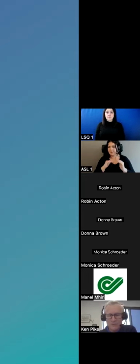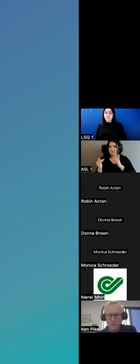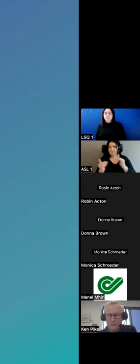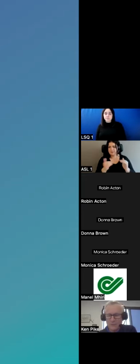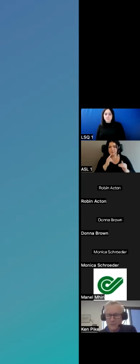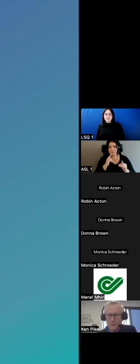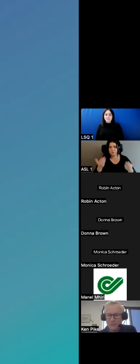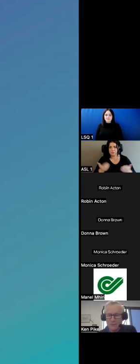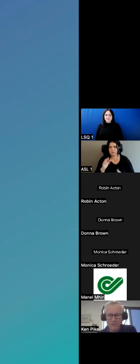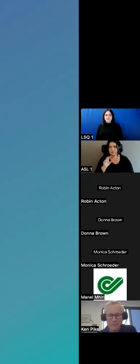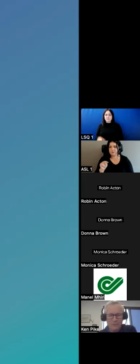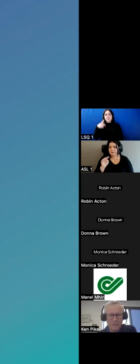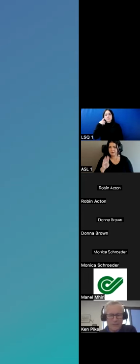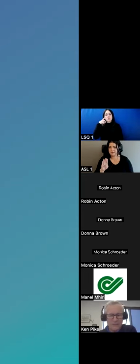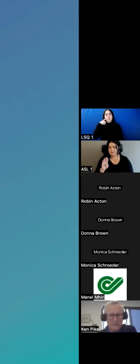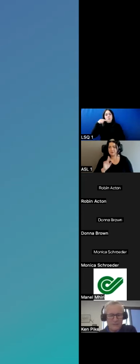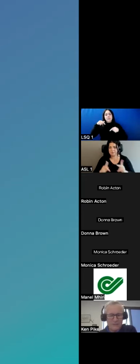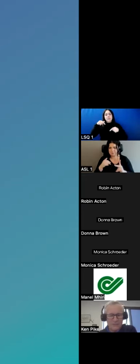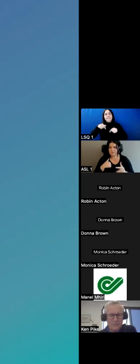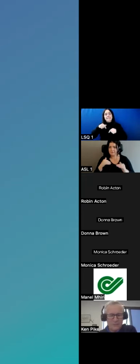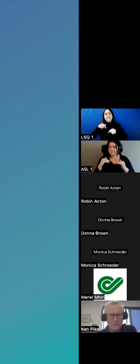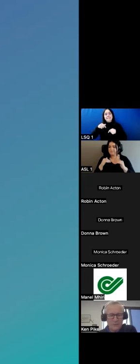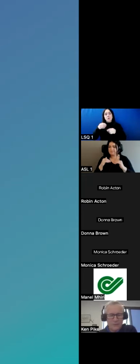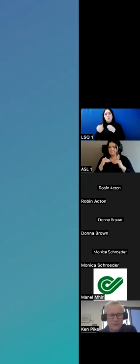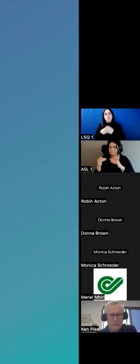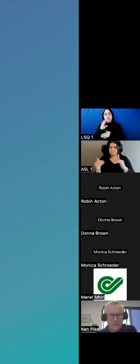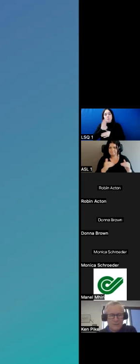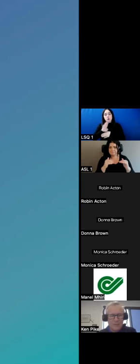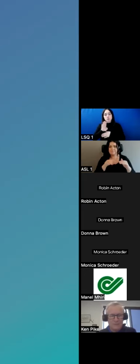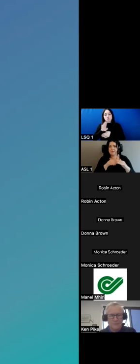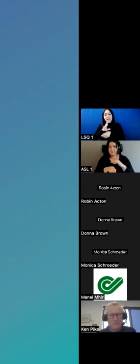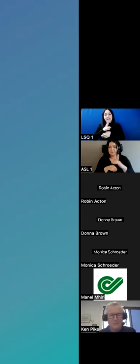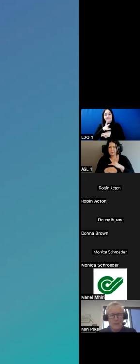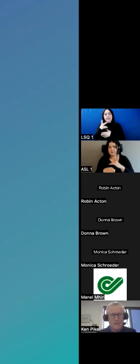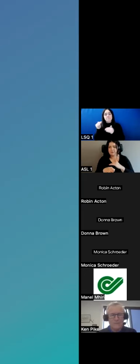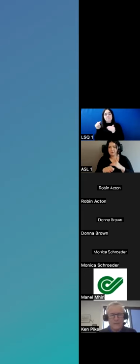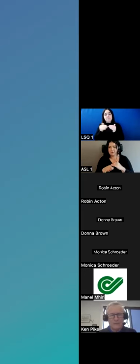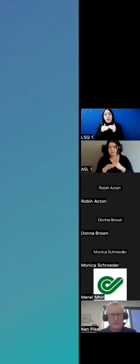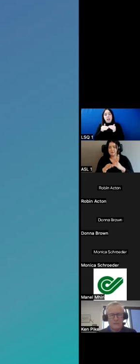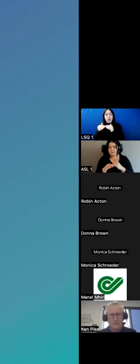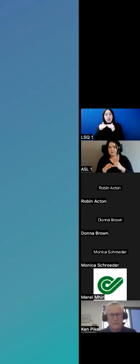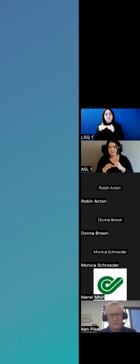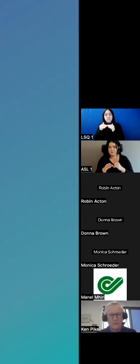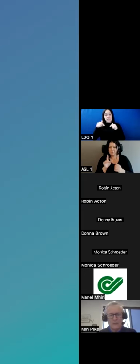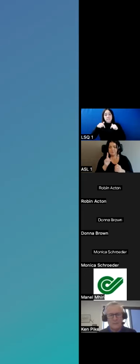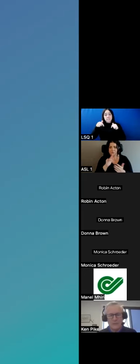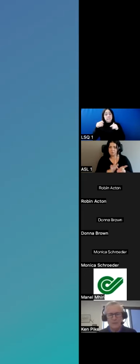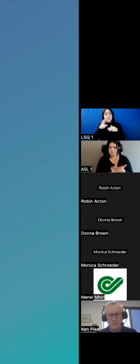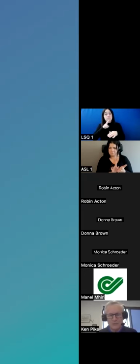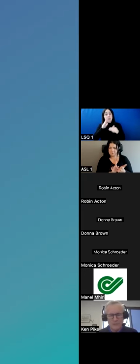au niveau de l'accès à l'égalité. Ici, au Nouveau-Brunswick, les gens ont un accès égal